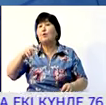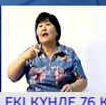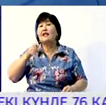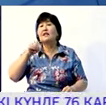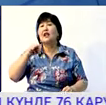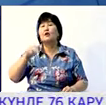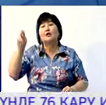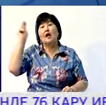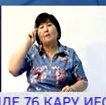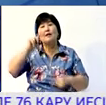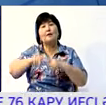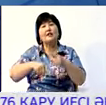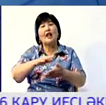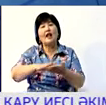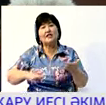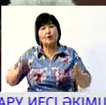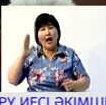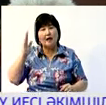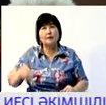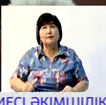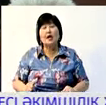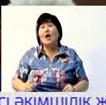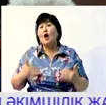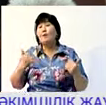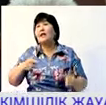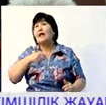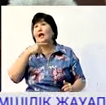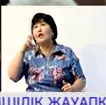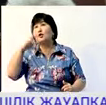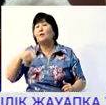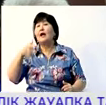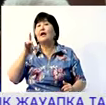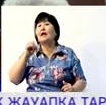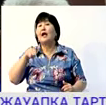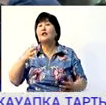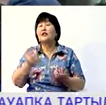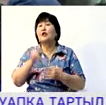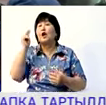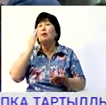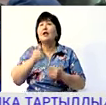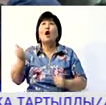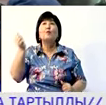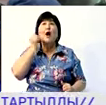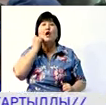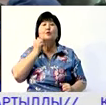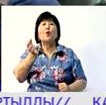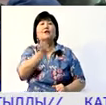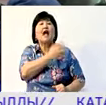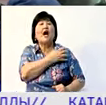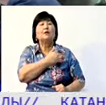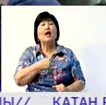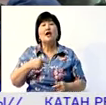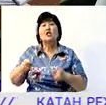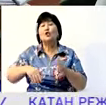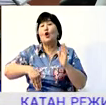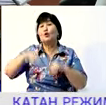магистратурада білімін жалғастырмақ. Биыл Ресей үкіметінің гранты есебінен білім алған Мәскеу мен Санкт-Петербургтың